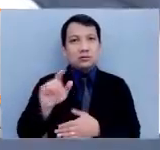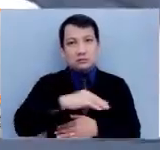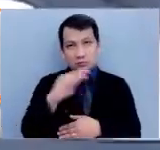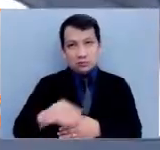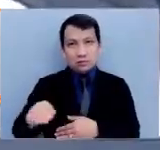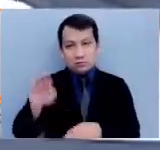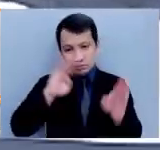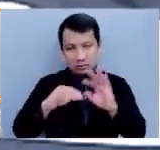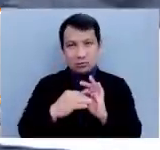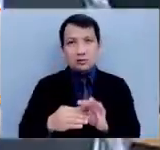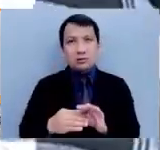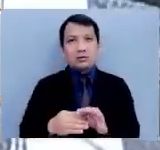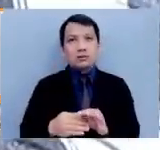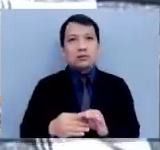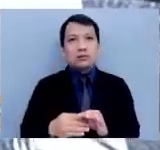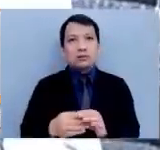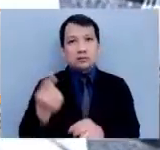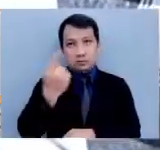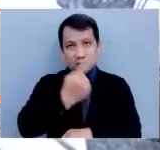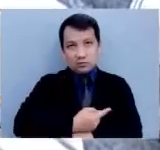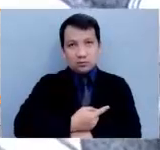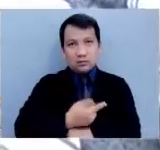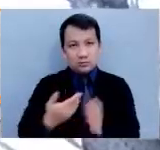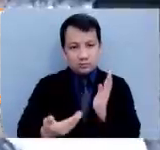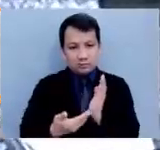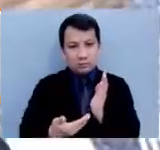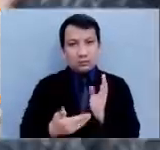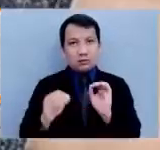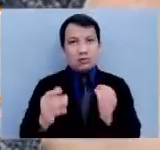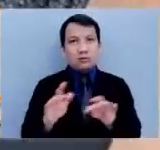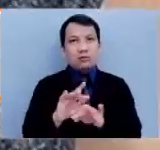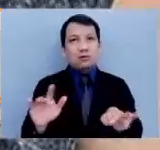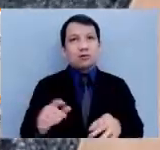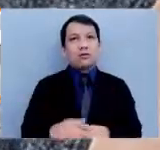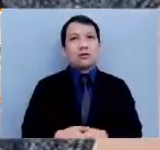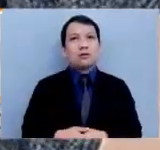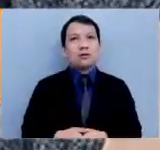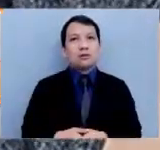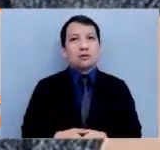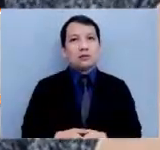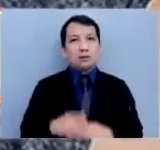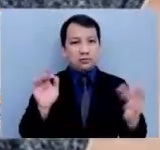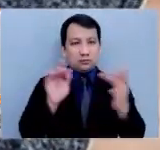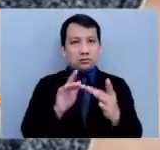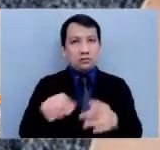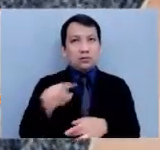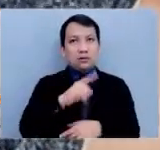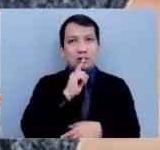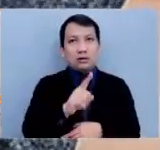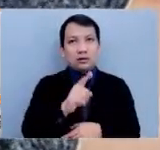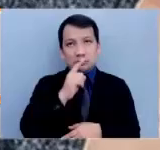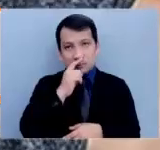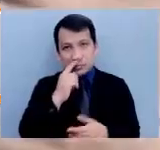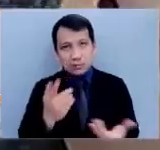Problemado siya, lalo't mag-iisang araw nang walang baterya ang kanyang cellphone. Naisip ko rin yung pamilya, wala na akong kontak. Eh kung